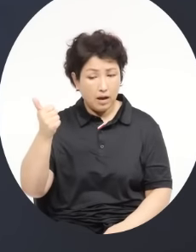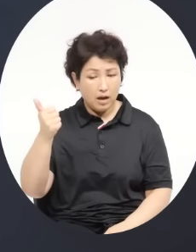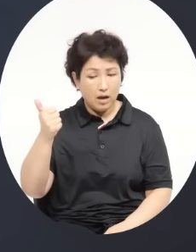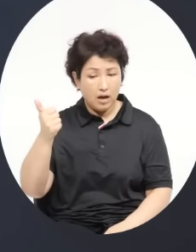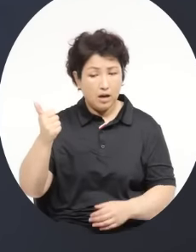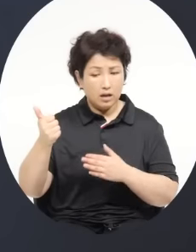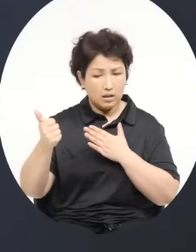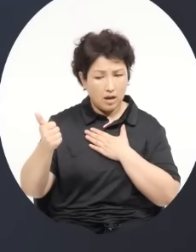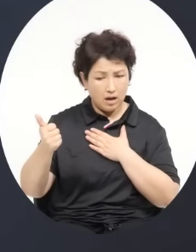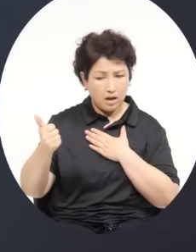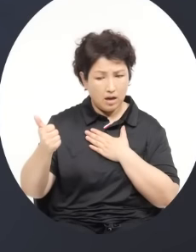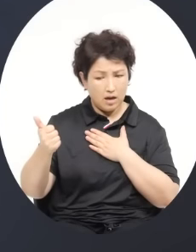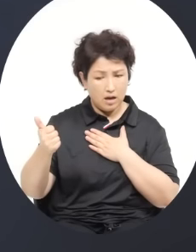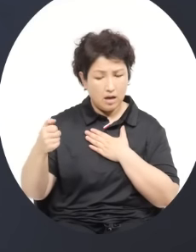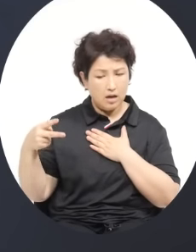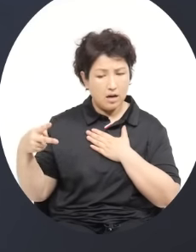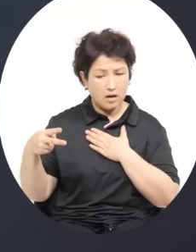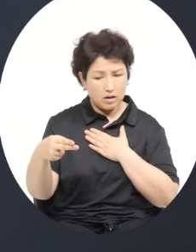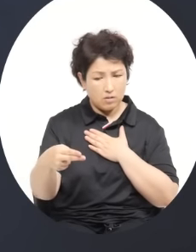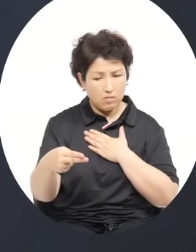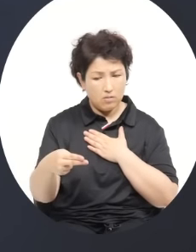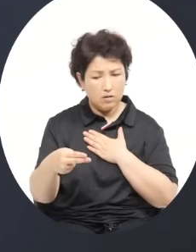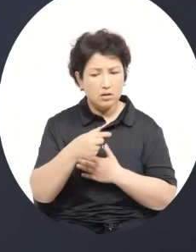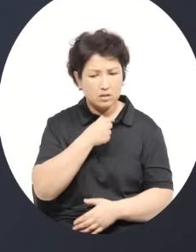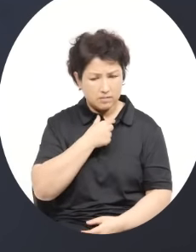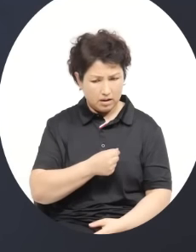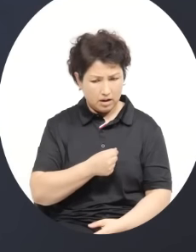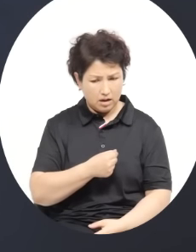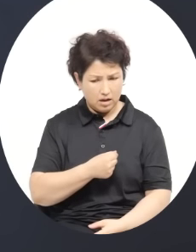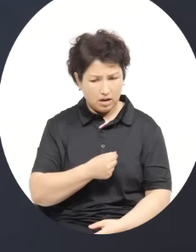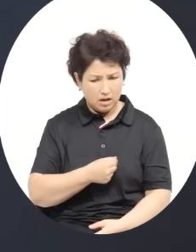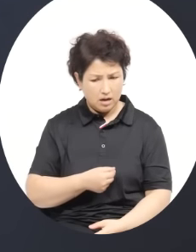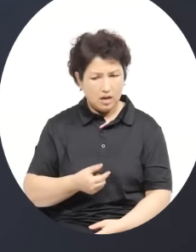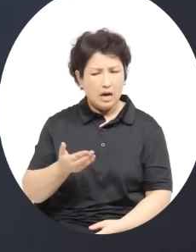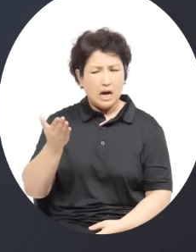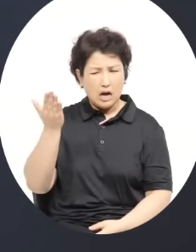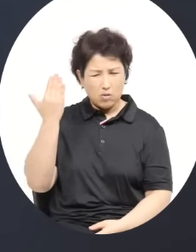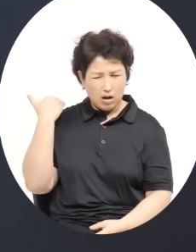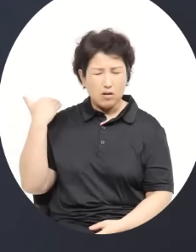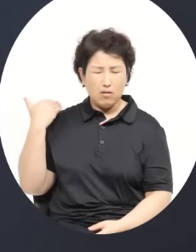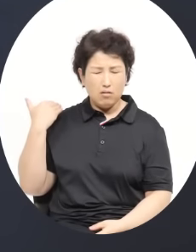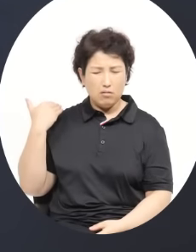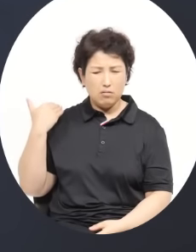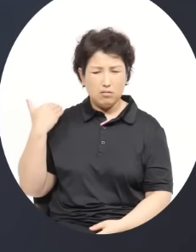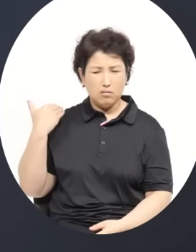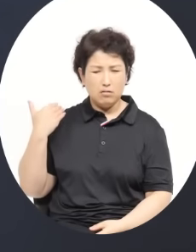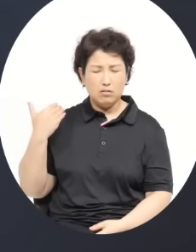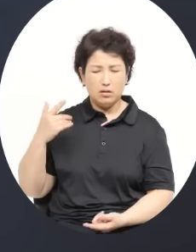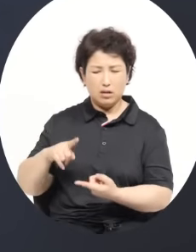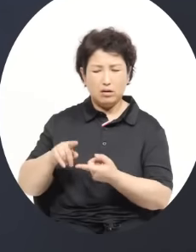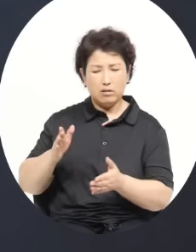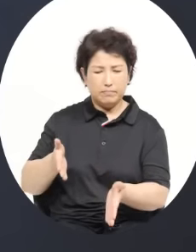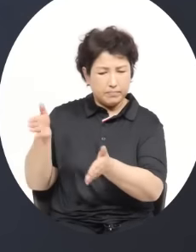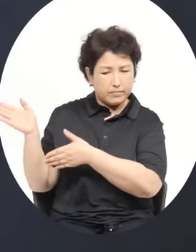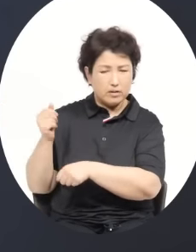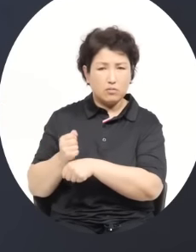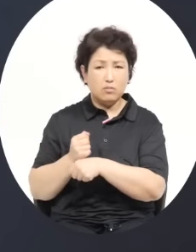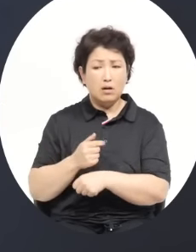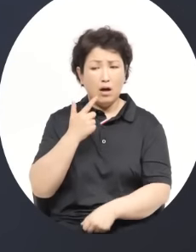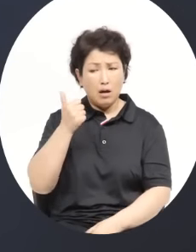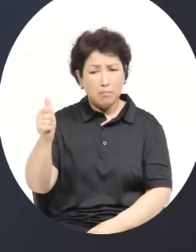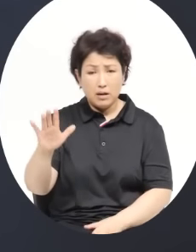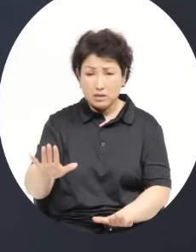관계를 아버지하고 맺고 싶지 않다. 그 과거는 치유를 하고 맺고 싶지 않다 하면 지금부터 안 맺어도